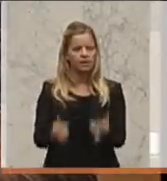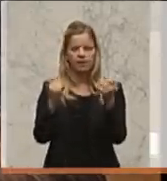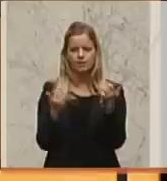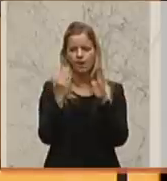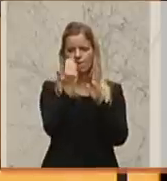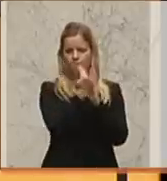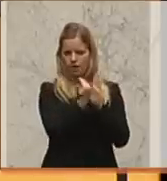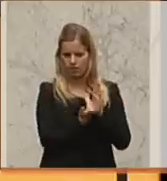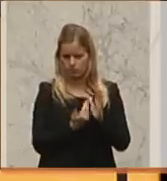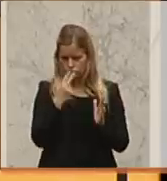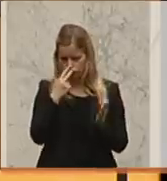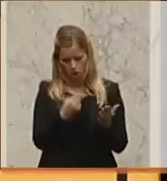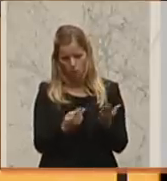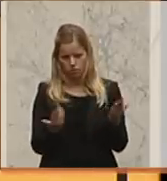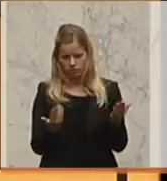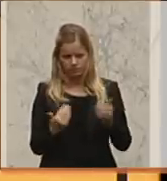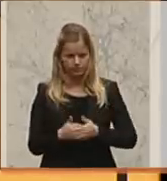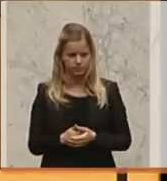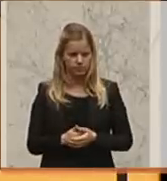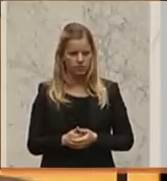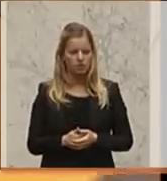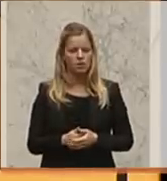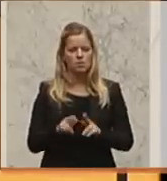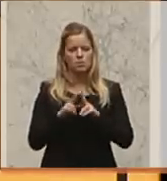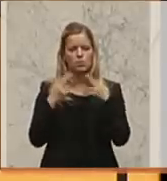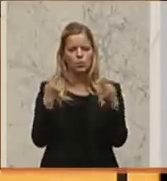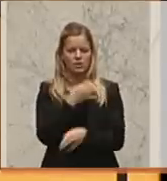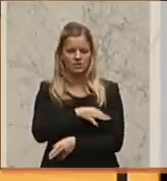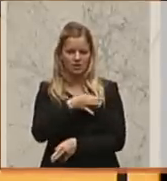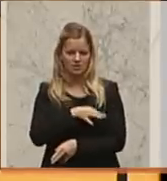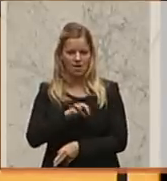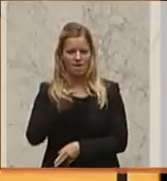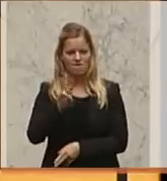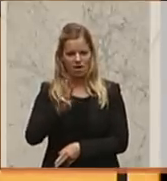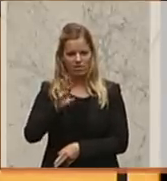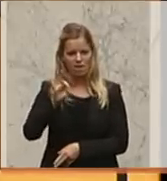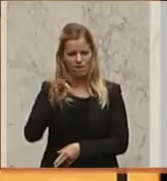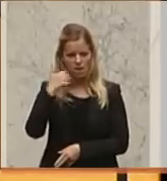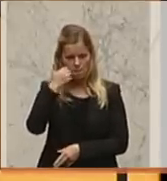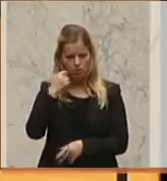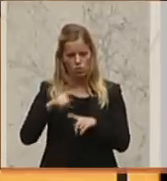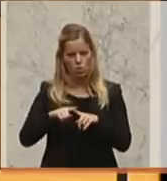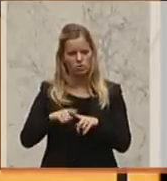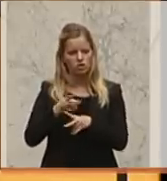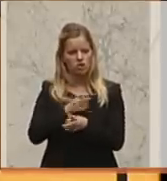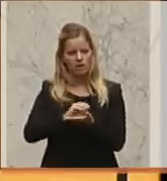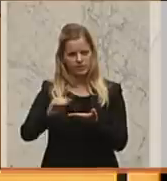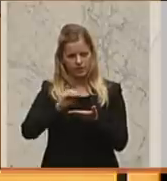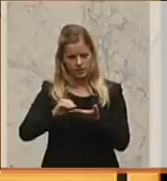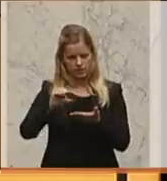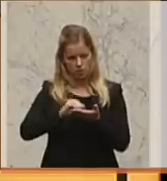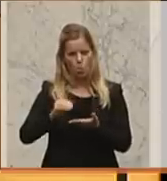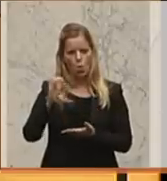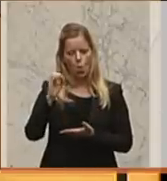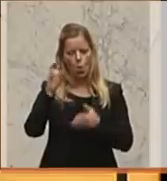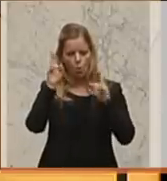ist Faktum? Bundeskanzler Werner Faymann und Staatssekretär Ostermeier sind Beschuldigte und wurden von der